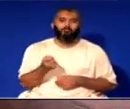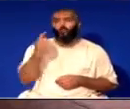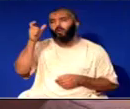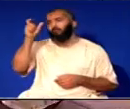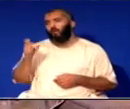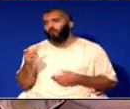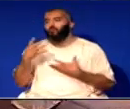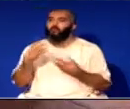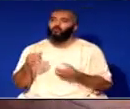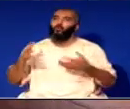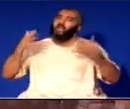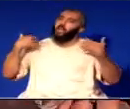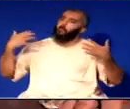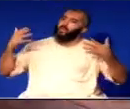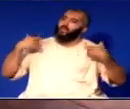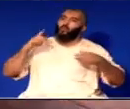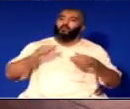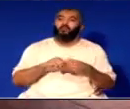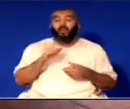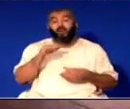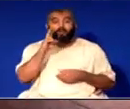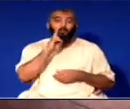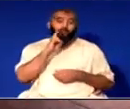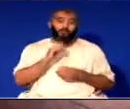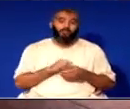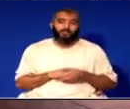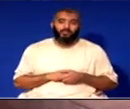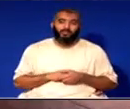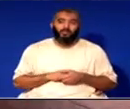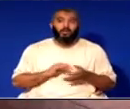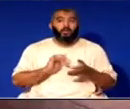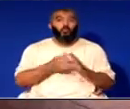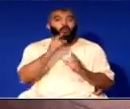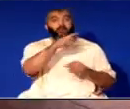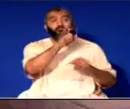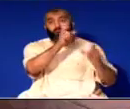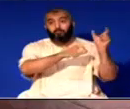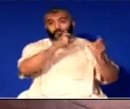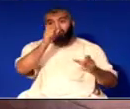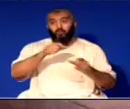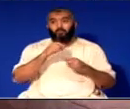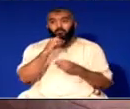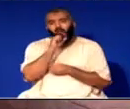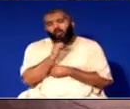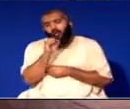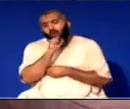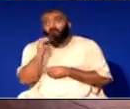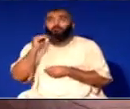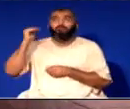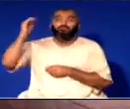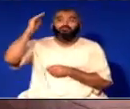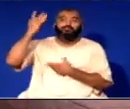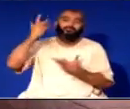واحد حاب الكليماتيزر، واحد مريض. نعم، وهذو كل هذو الناس اللي كبير علينا هو راه في مقام الوالدين